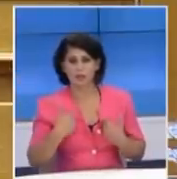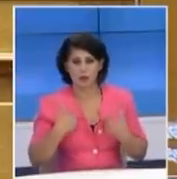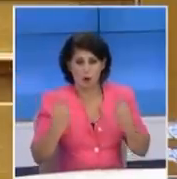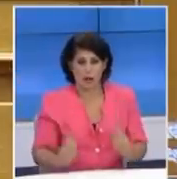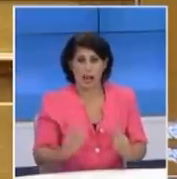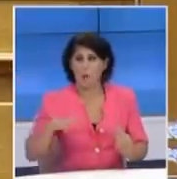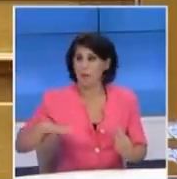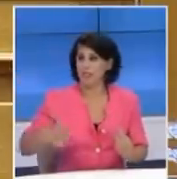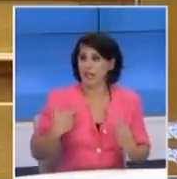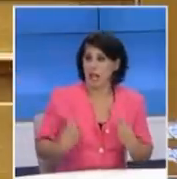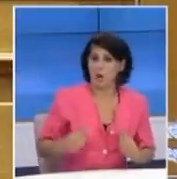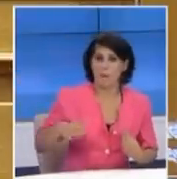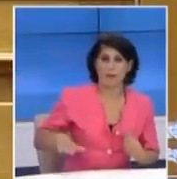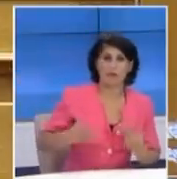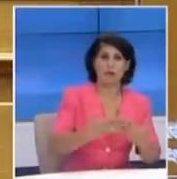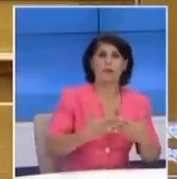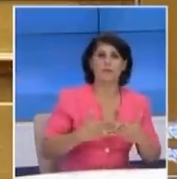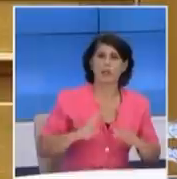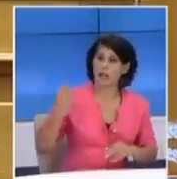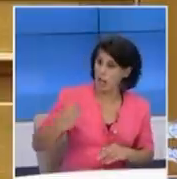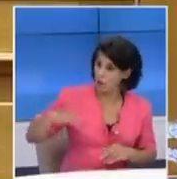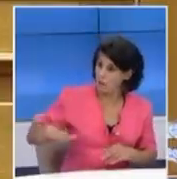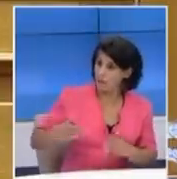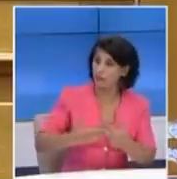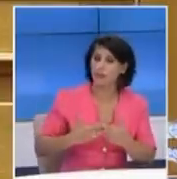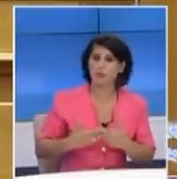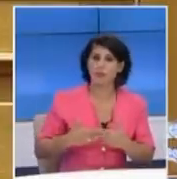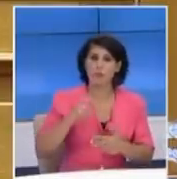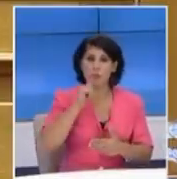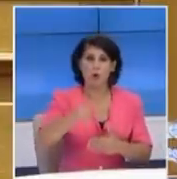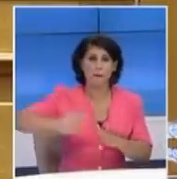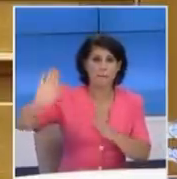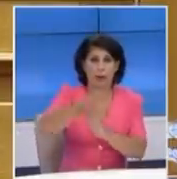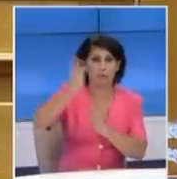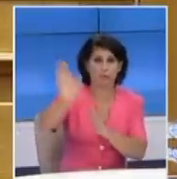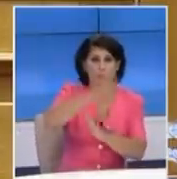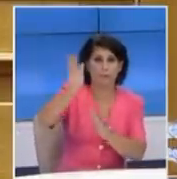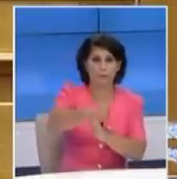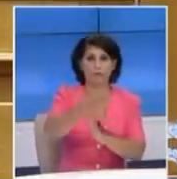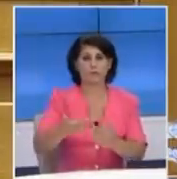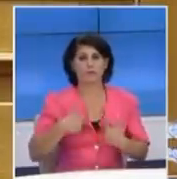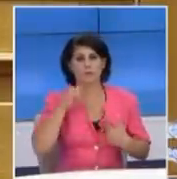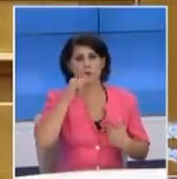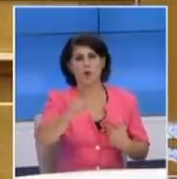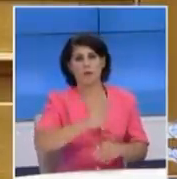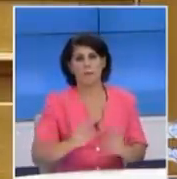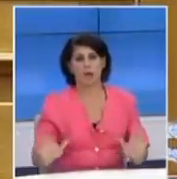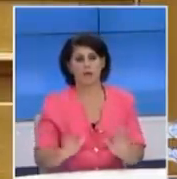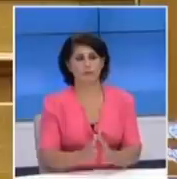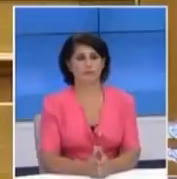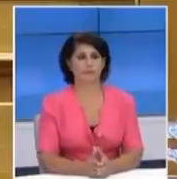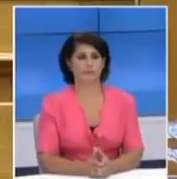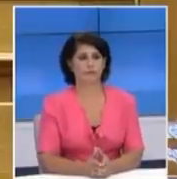εγώ συνεχώς. Και να μην με βοηθάει κιόλας. Να είμαι καλό παιδί, αλλά να με βοηθάνε. Ας την καρπασιά μας έχουν. Αυτά λέω, μπορεί να γίνομαι